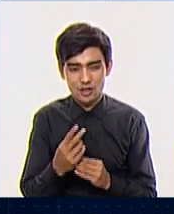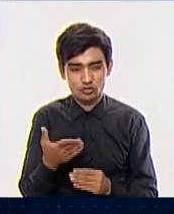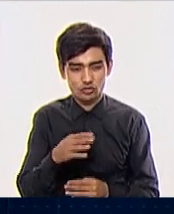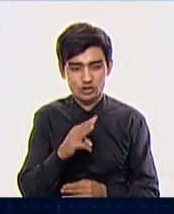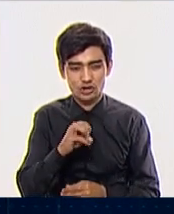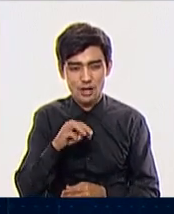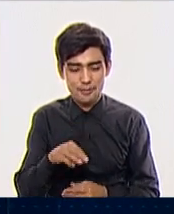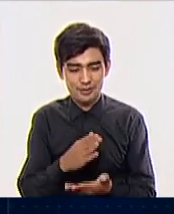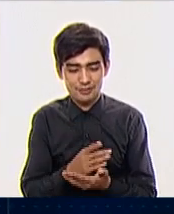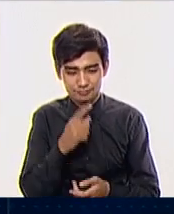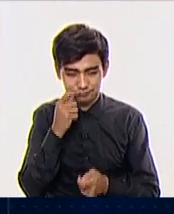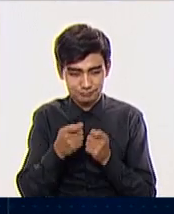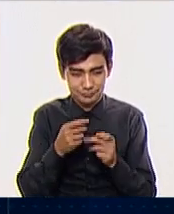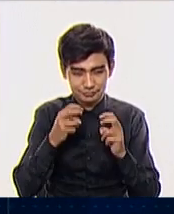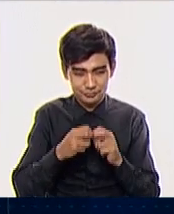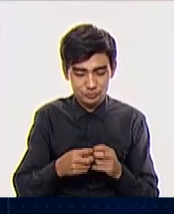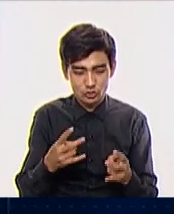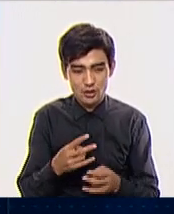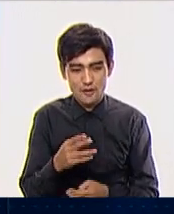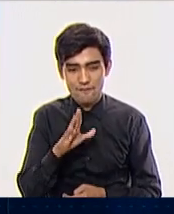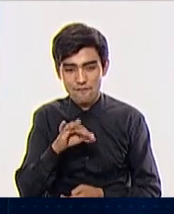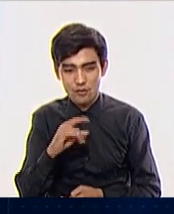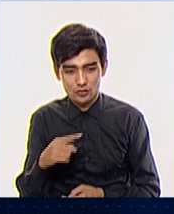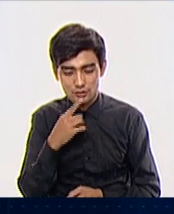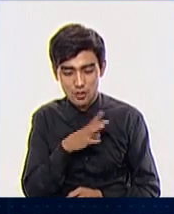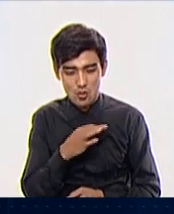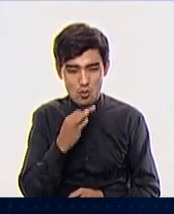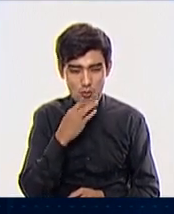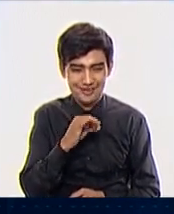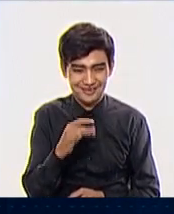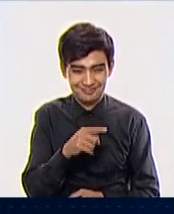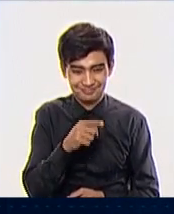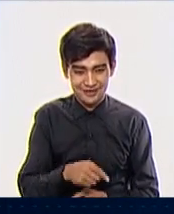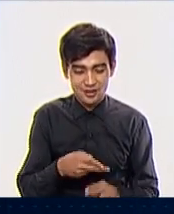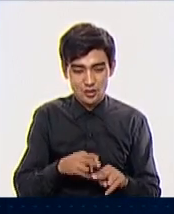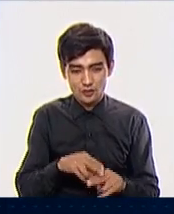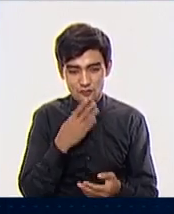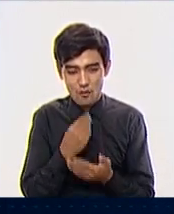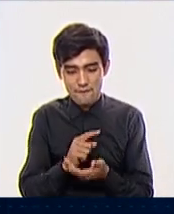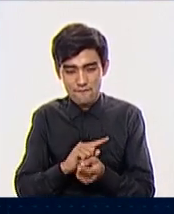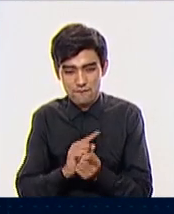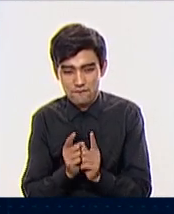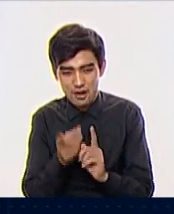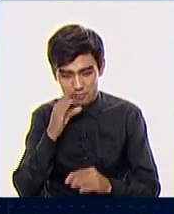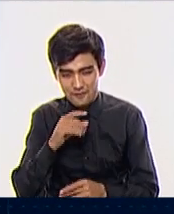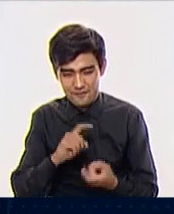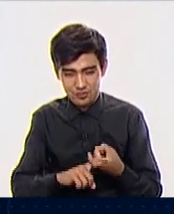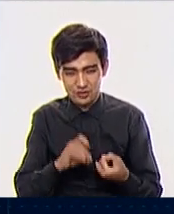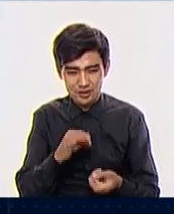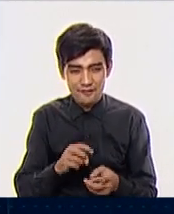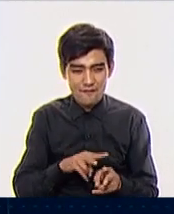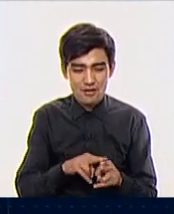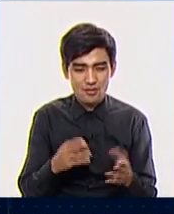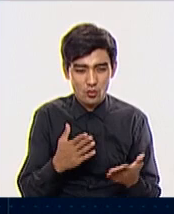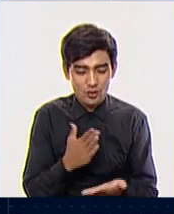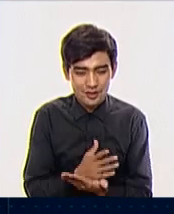штаммов, которые требуют тщательного изучения. ВОЗ подчеркивает, любой из них способен изменить свойства вируса и повлиять как на его заразность,